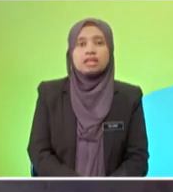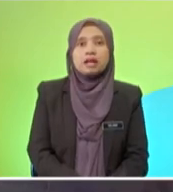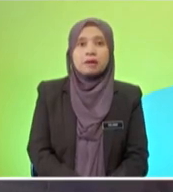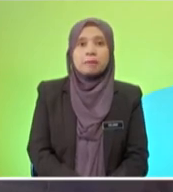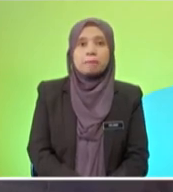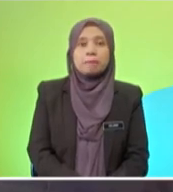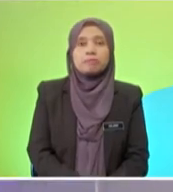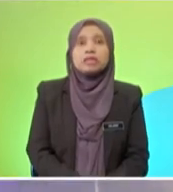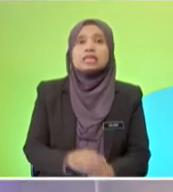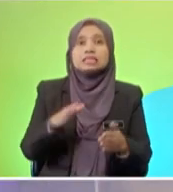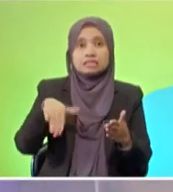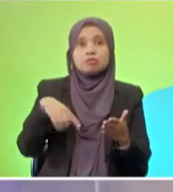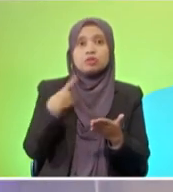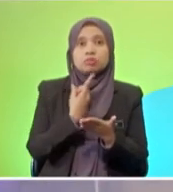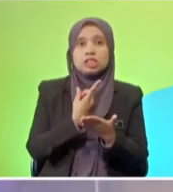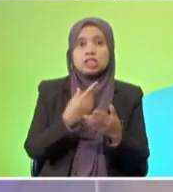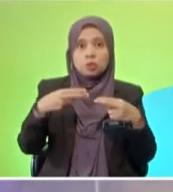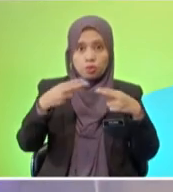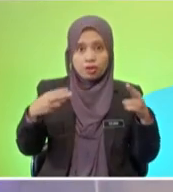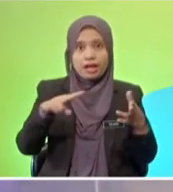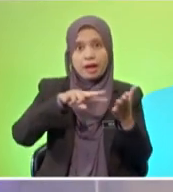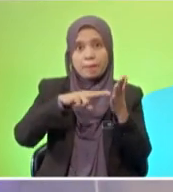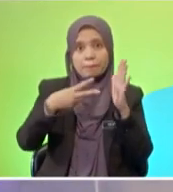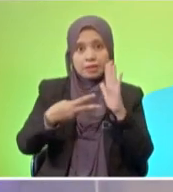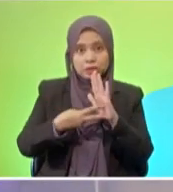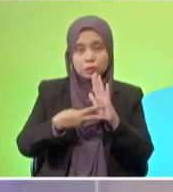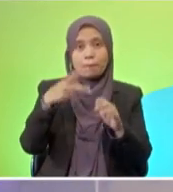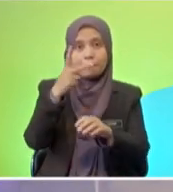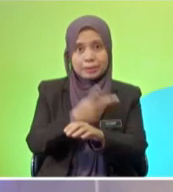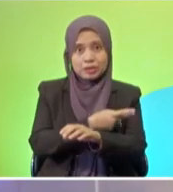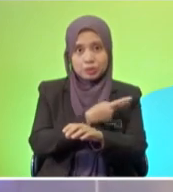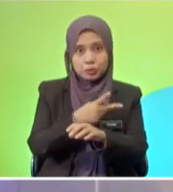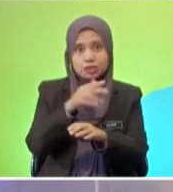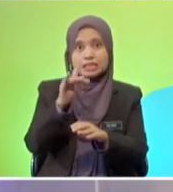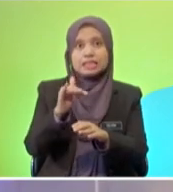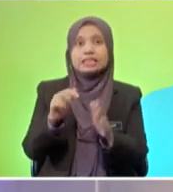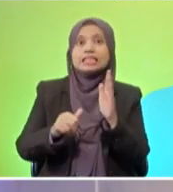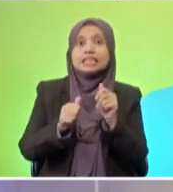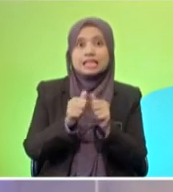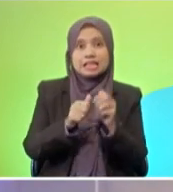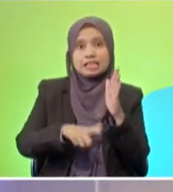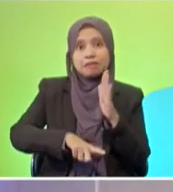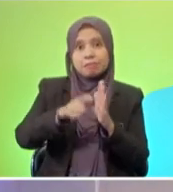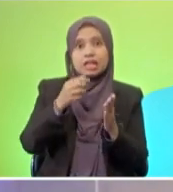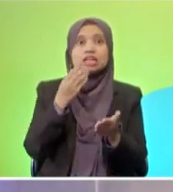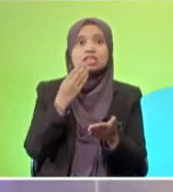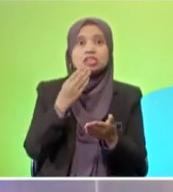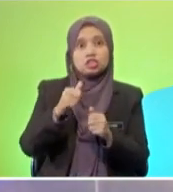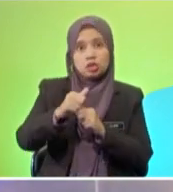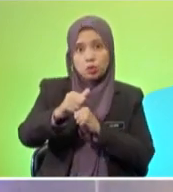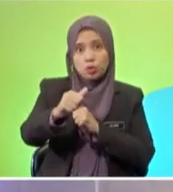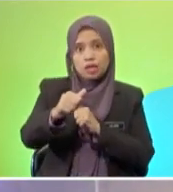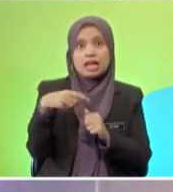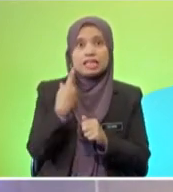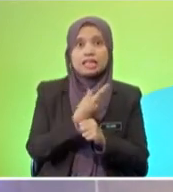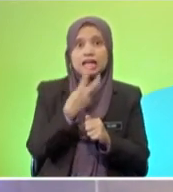Jadi sebelum kita menguraikan mengenai pantun dengan lebih jauh kita lihat dulu ciri-ciri pantun 4